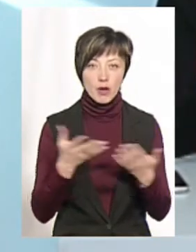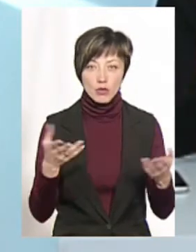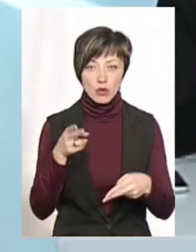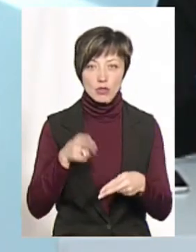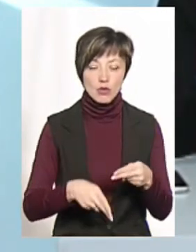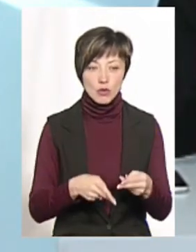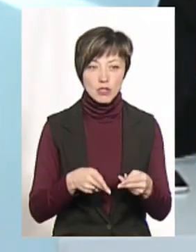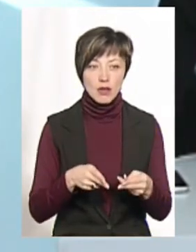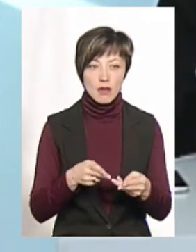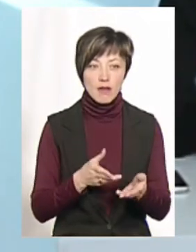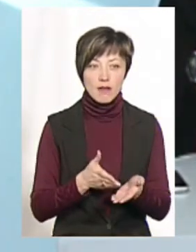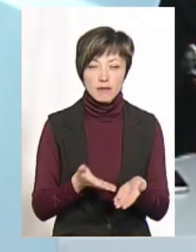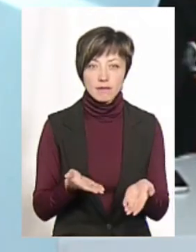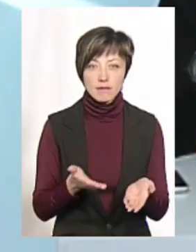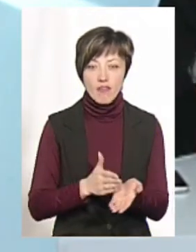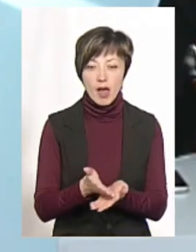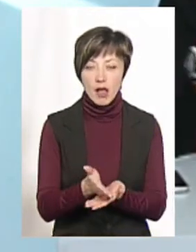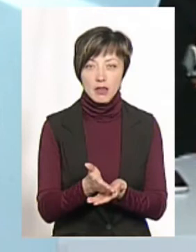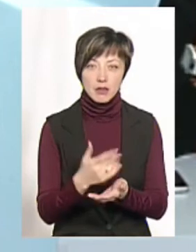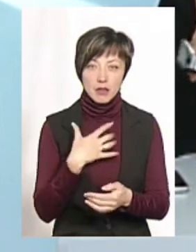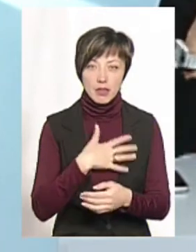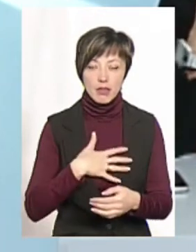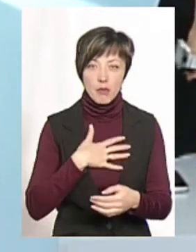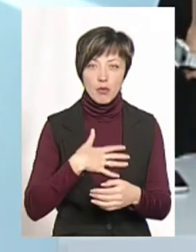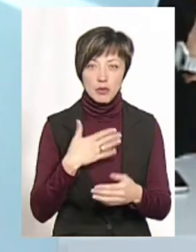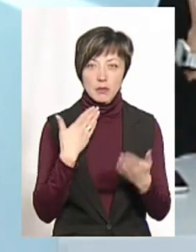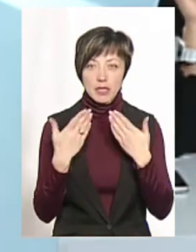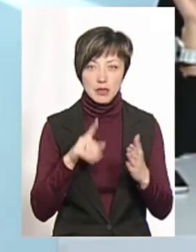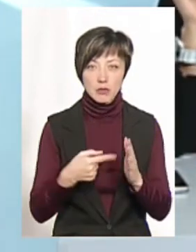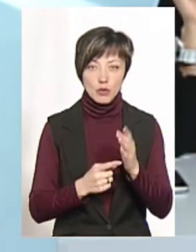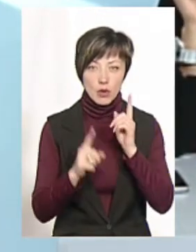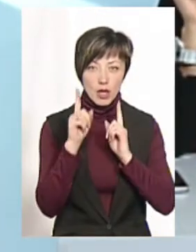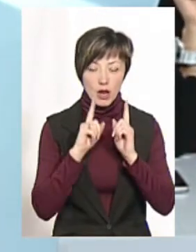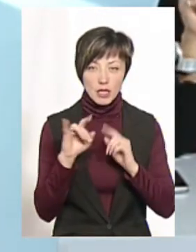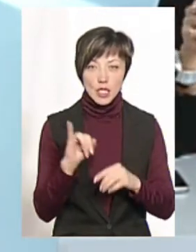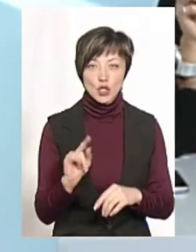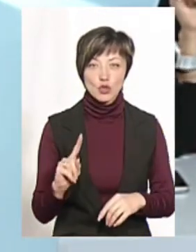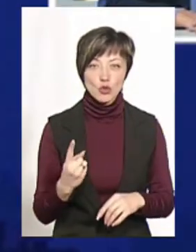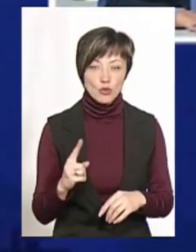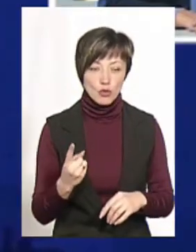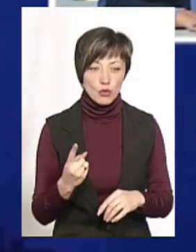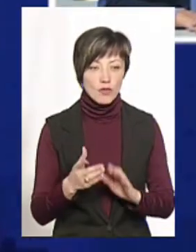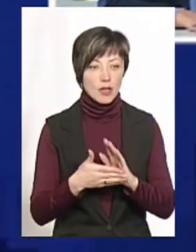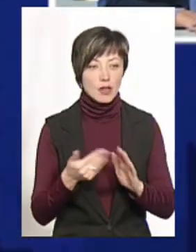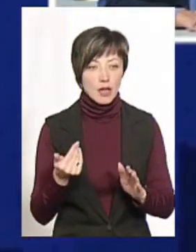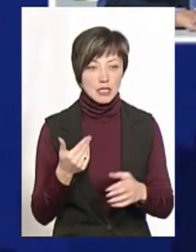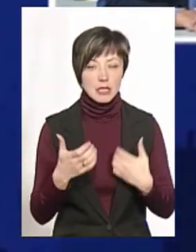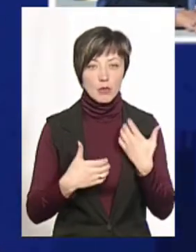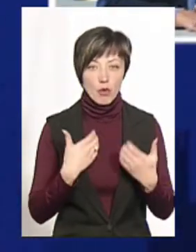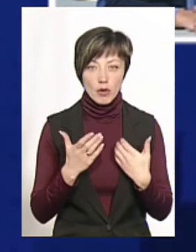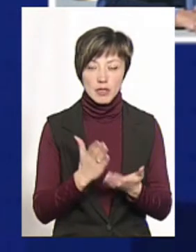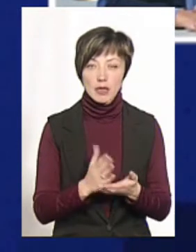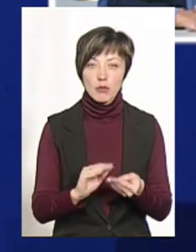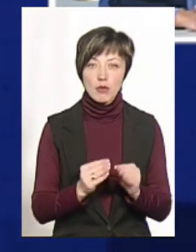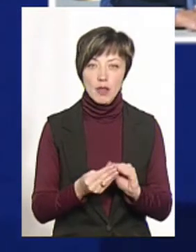остаточні варіанти. Тому в нас викликає от занепокоєння саме цей підхід міської ради. І чому викликає занепокоєння? Тому що